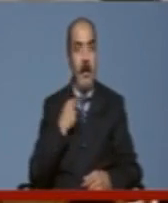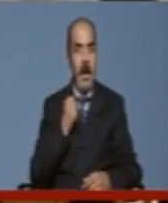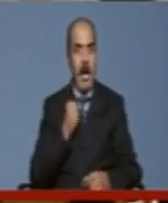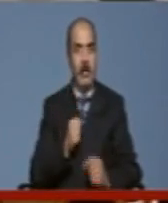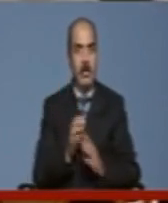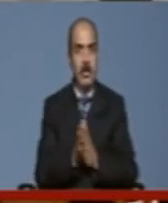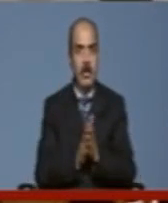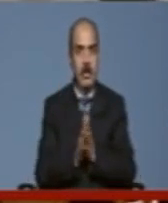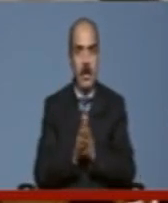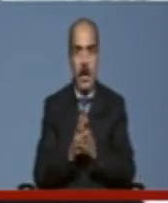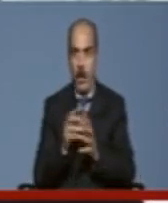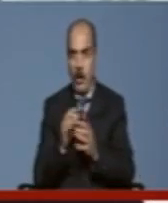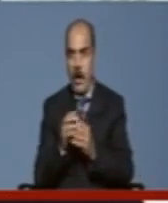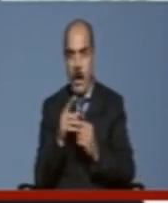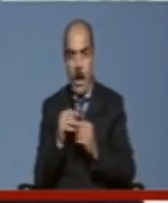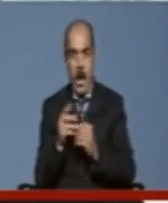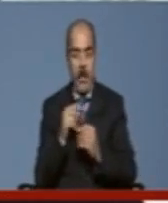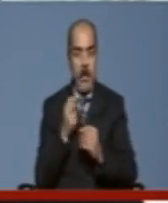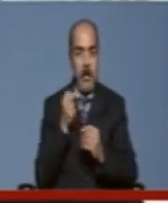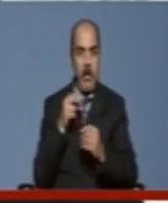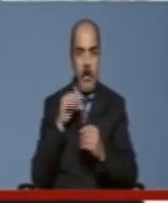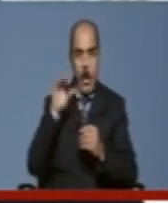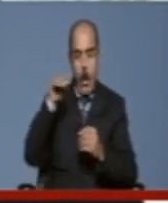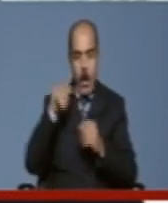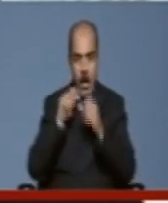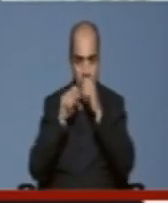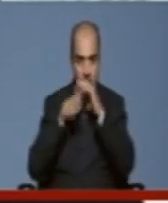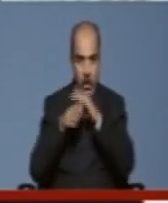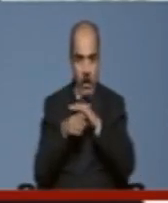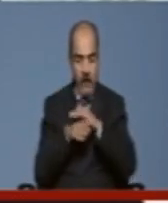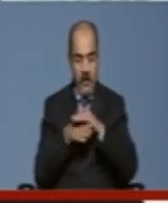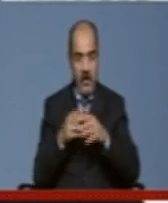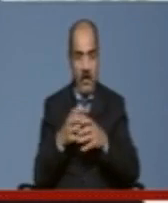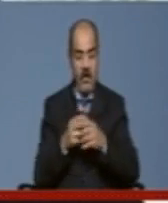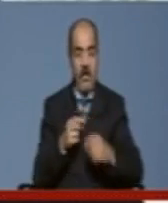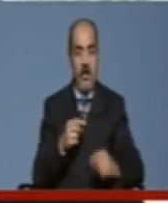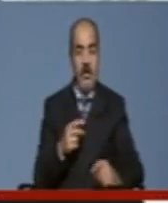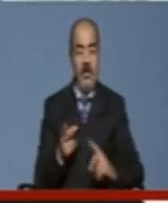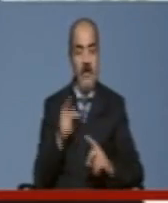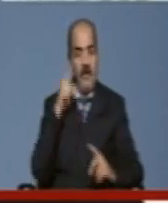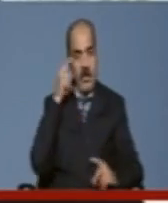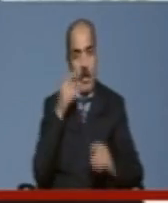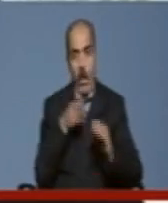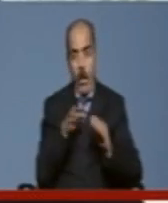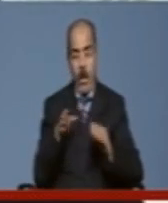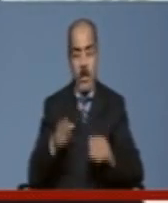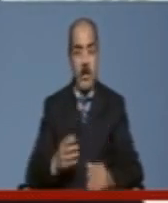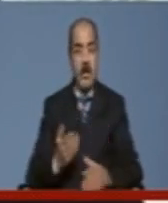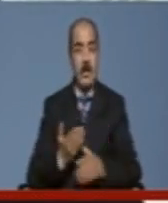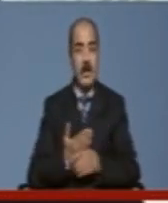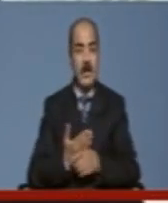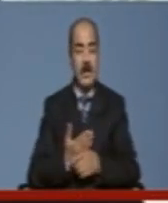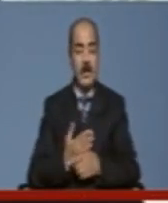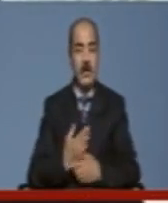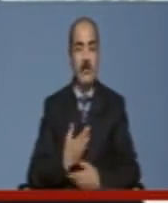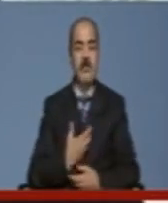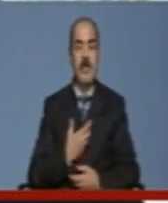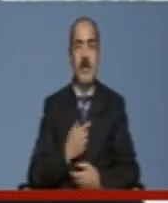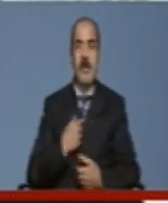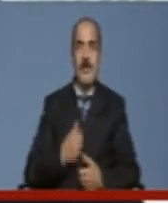الفكرة دي بدأت في مخيمات، نتيجة مخيمات الفلسطينيين، نتيجة فقد الامل.